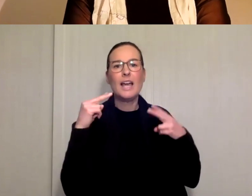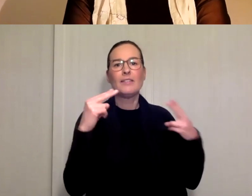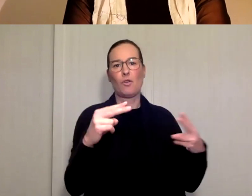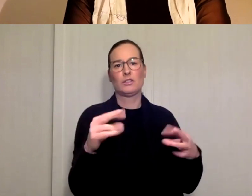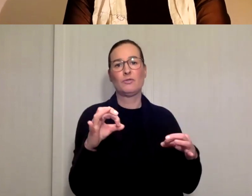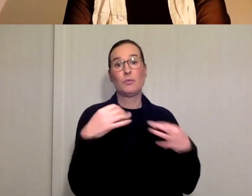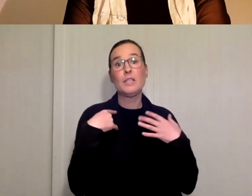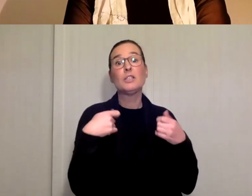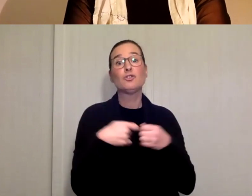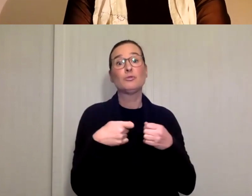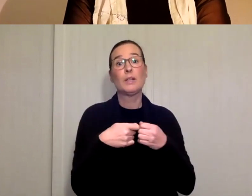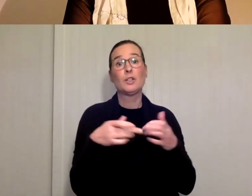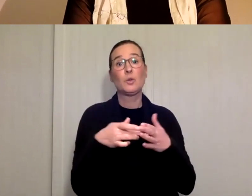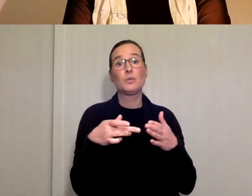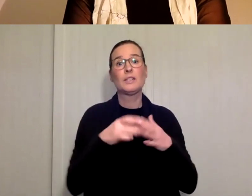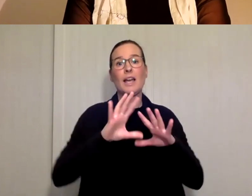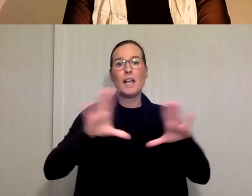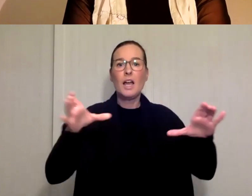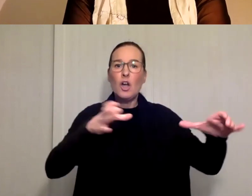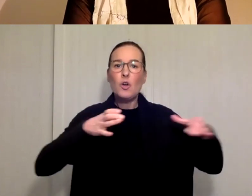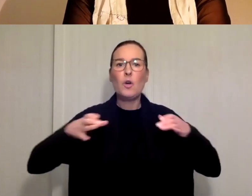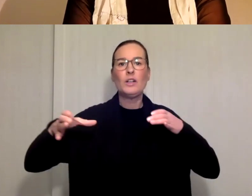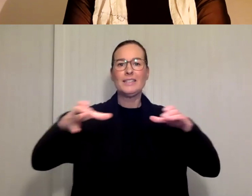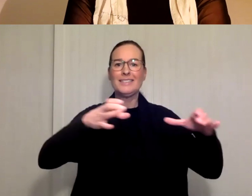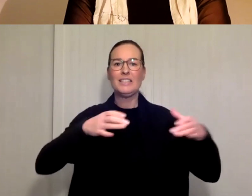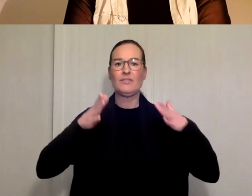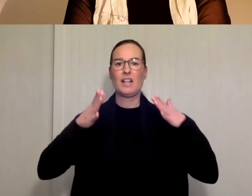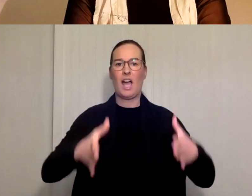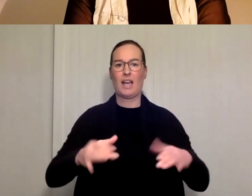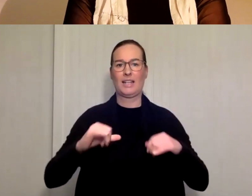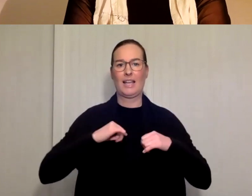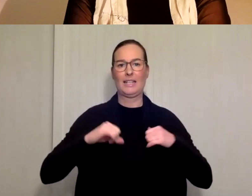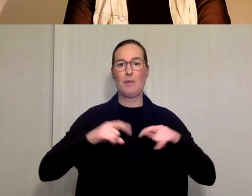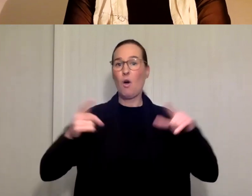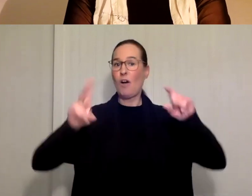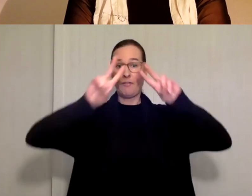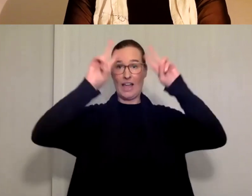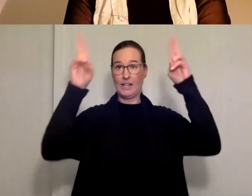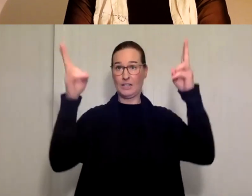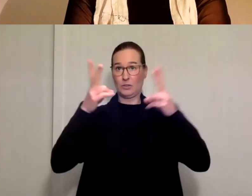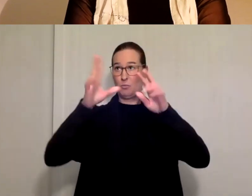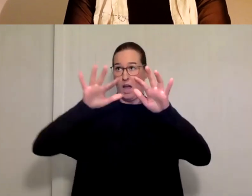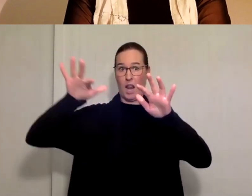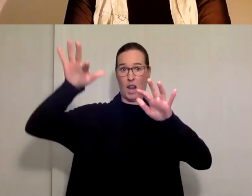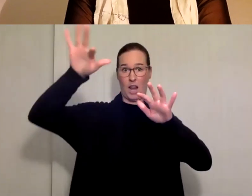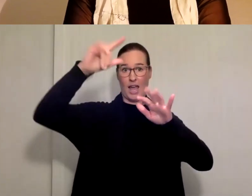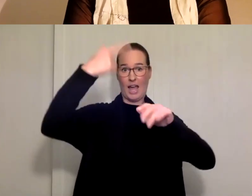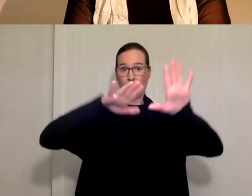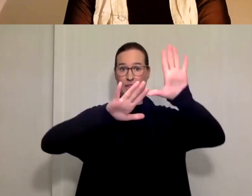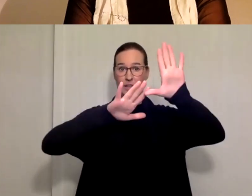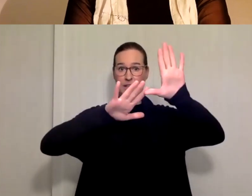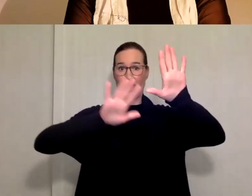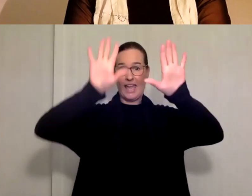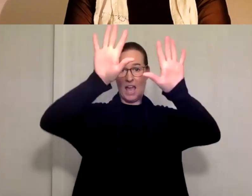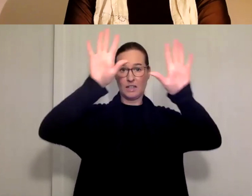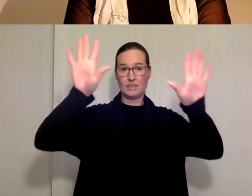weil wir die in einer kollektiven Art und Weise erleben, ja auch in anderen Erdteilen, die es so zuvor kaum